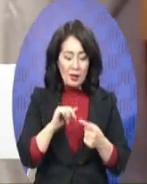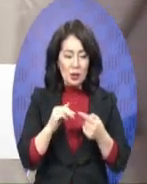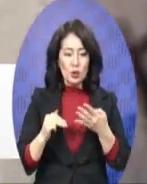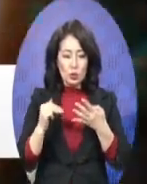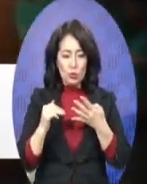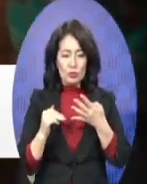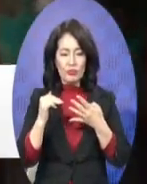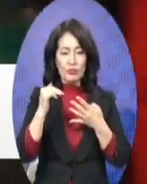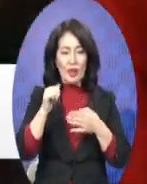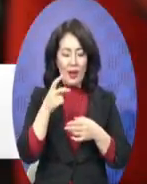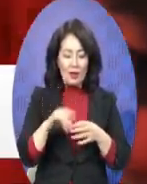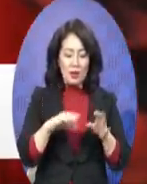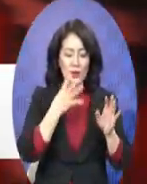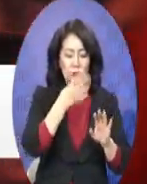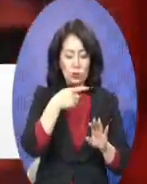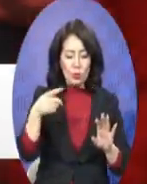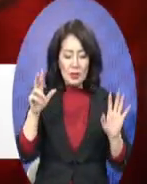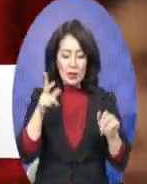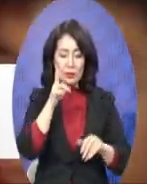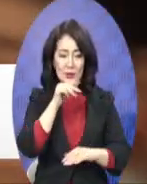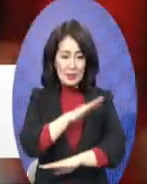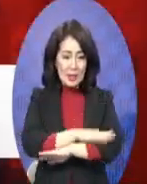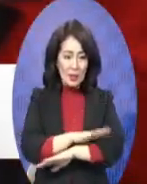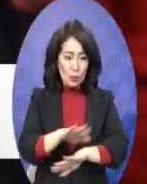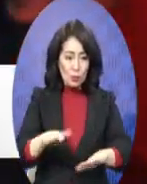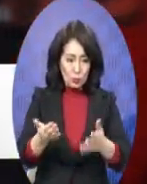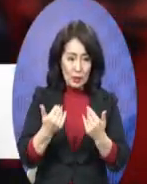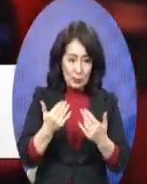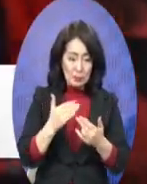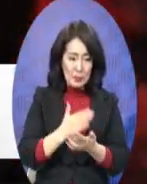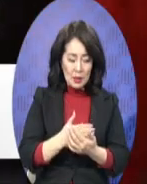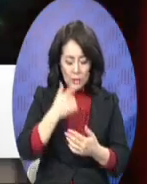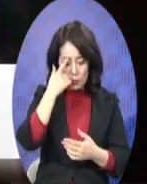ангиуда 4-13 насны хүүхдүүдийг илсүүлдэг. Монгол хэлний